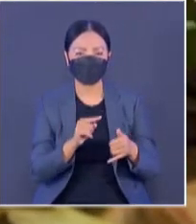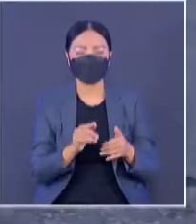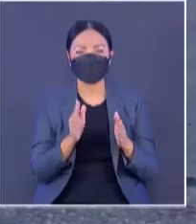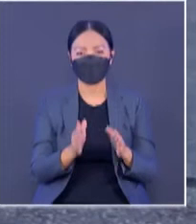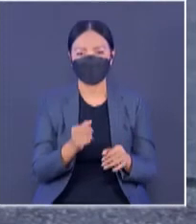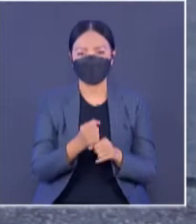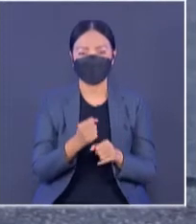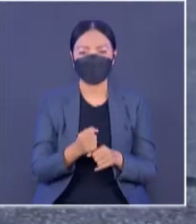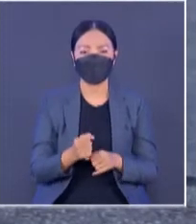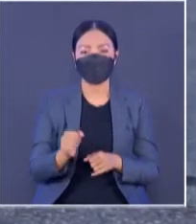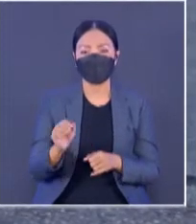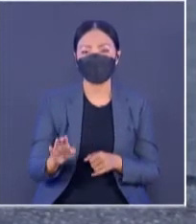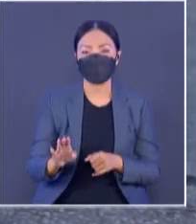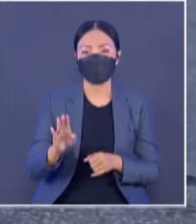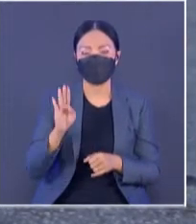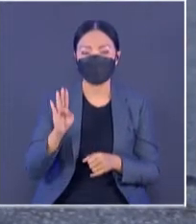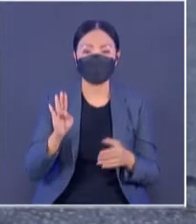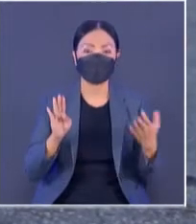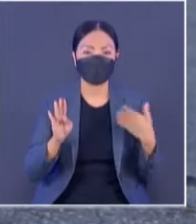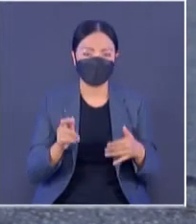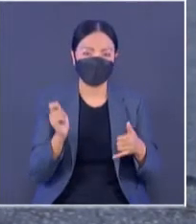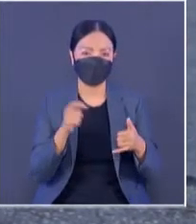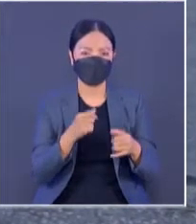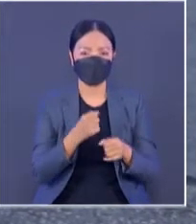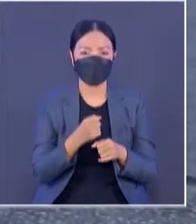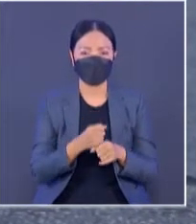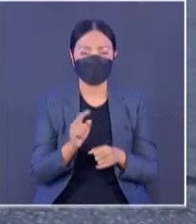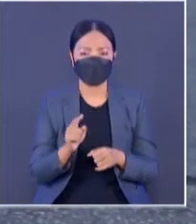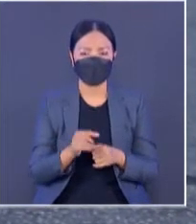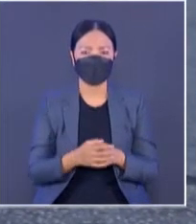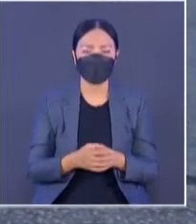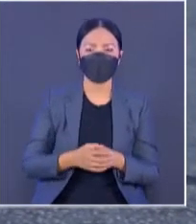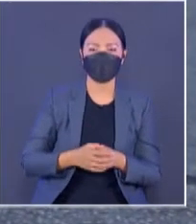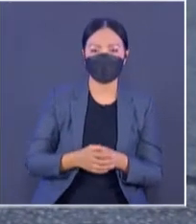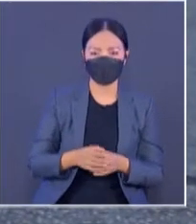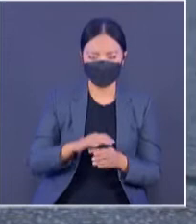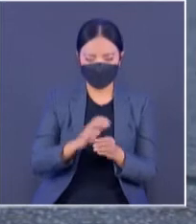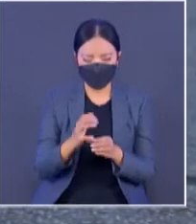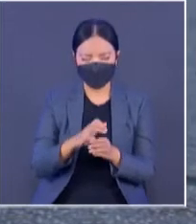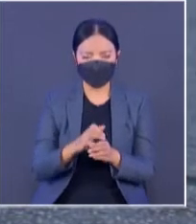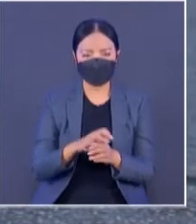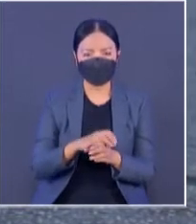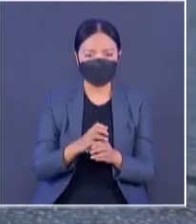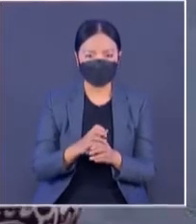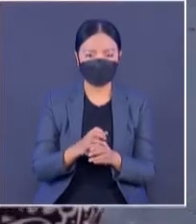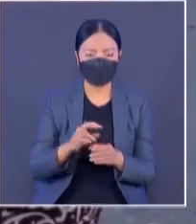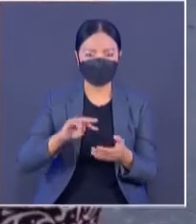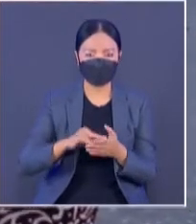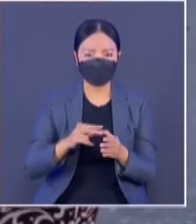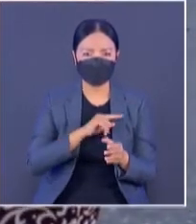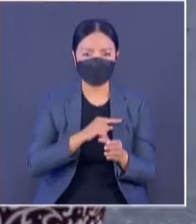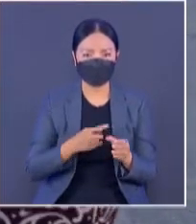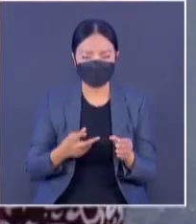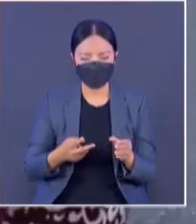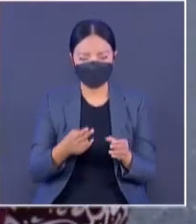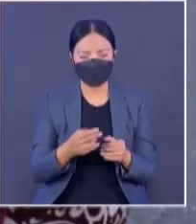นักงานของบริษัทที่ได้ว่าจ้างให้ทำหน้าที่ตัดประสานมิเตอร์น้ำตามใบสั่งงานนะคะแล้วก็แจก